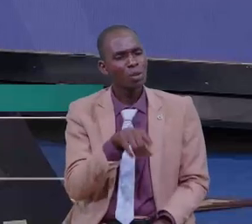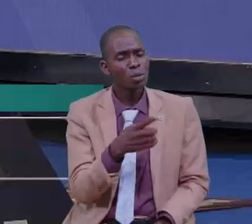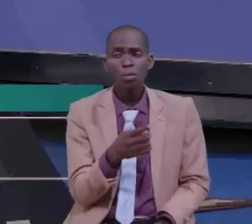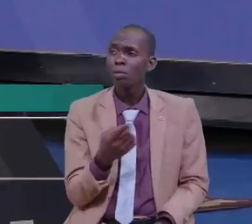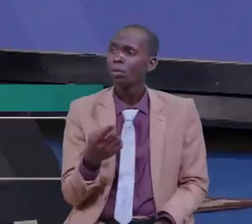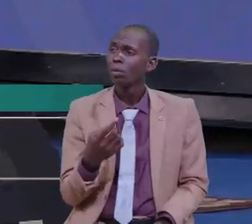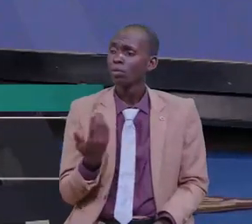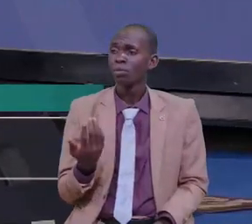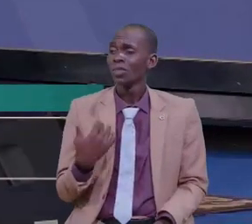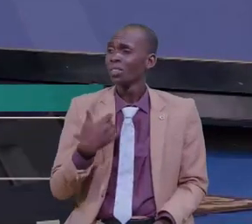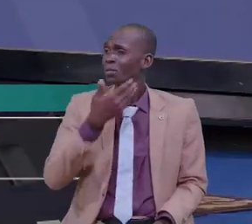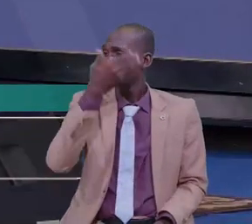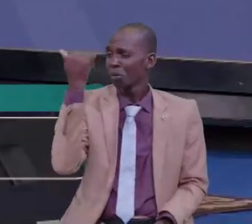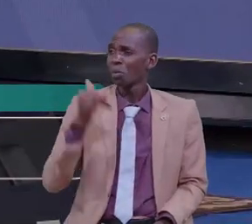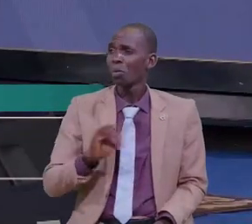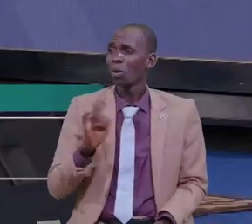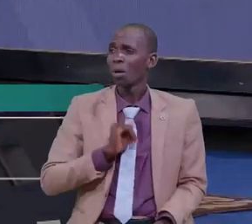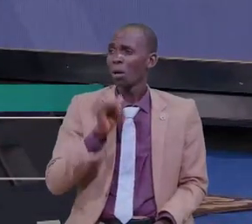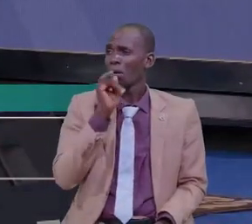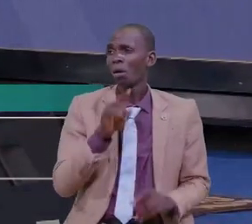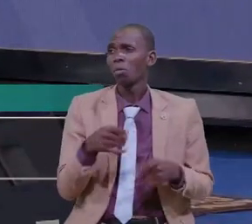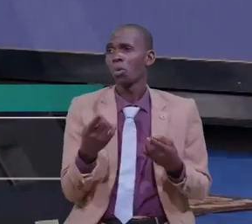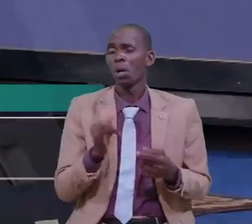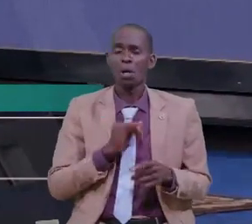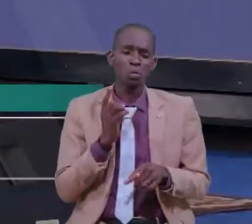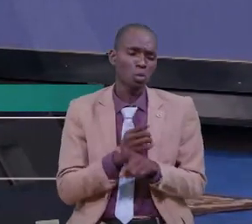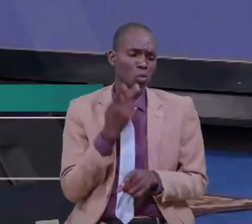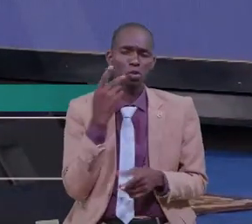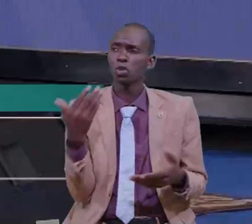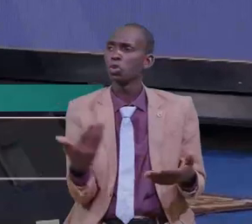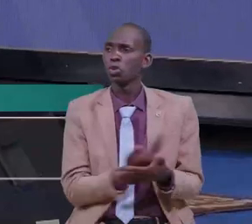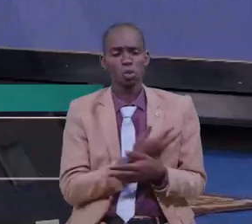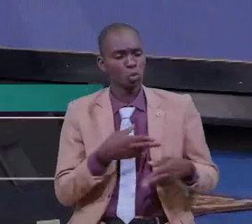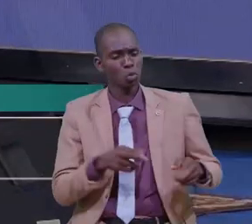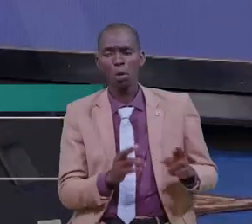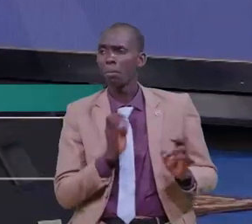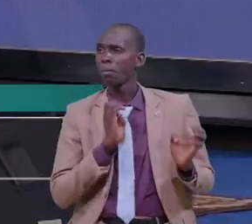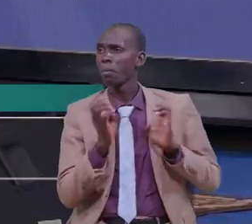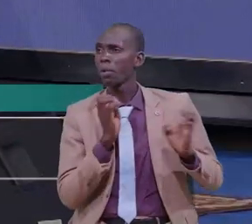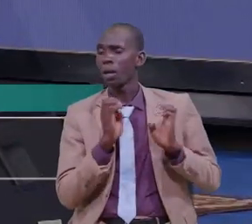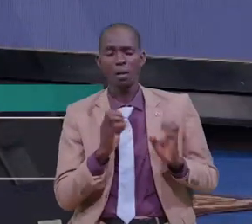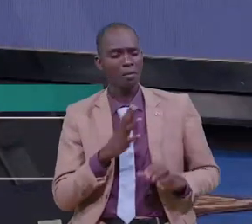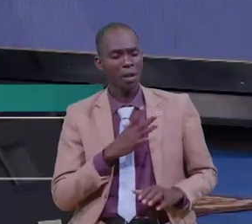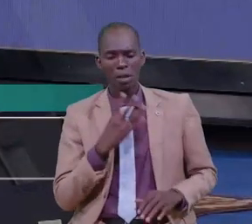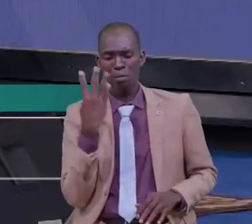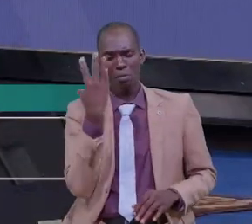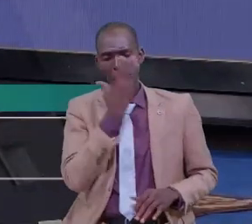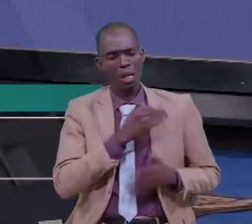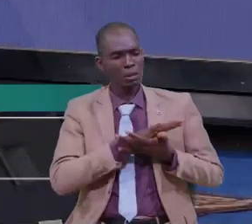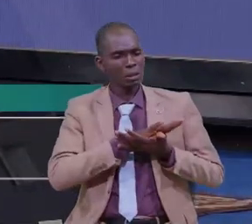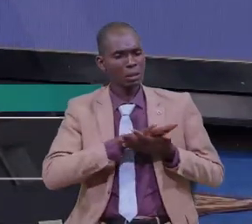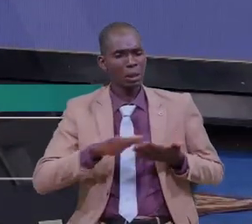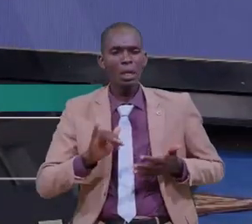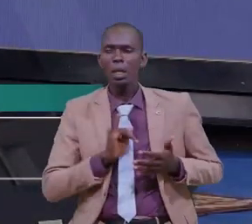bon, vraiment, j'ai oublié, j'ai vu que cette nouvelle route-là, cette autoroute-là, elle est tellement